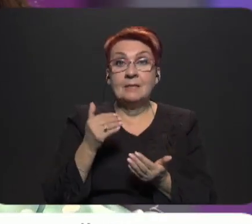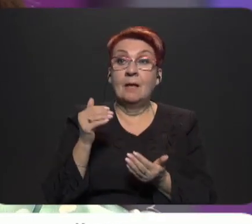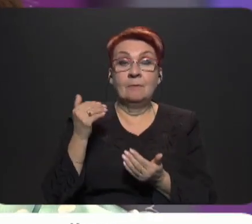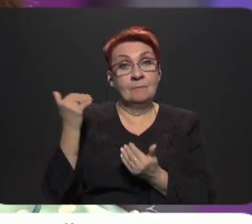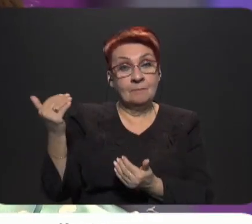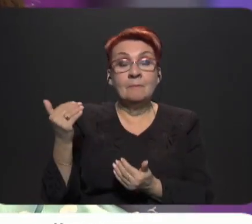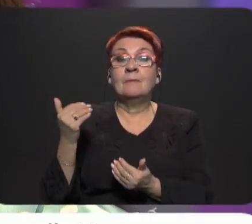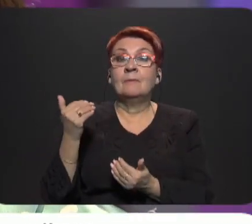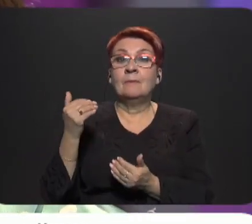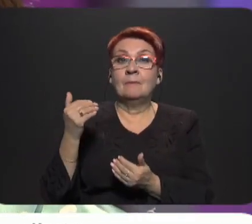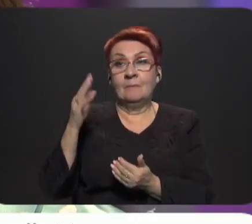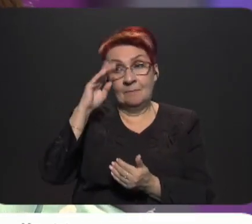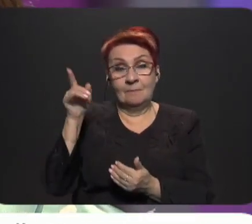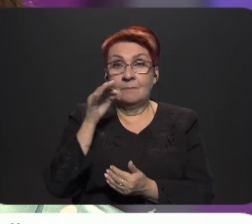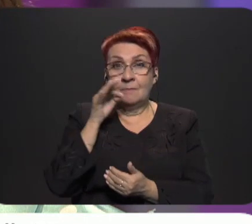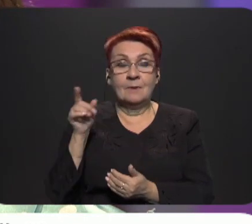будешь принимать,